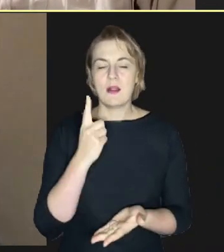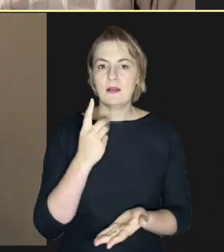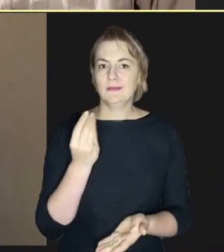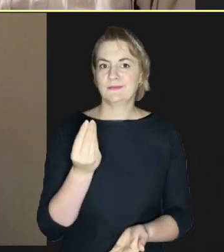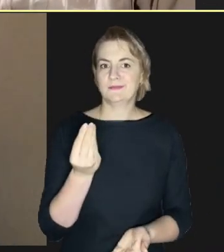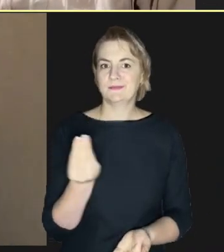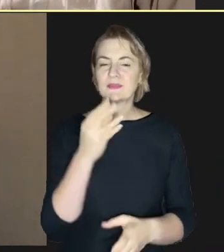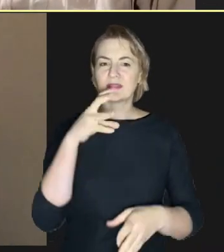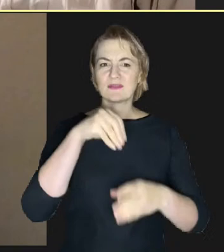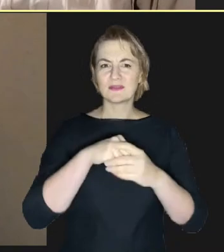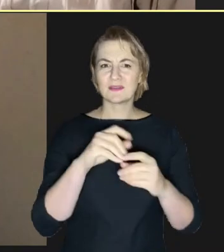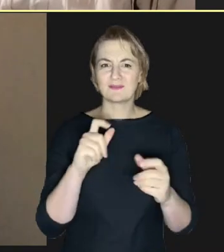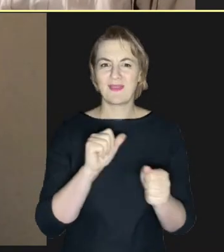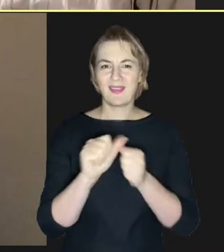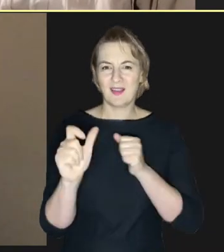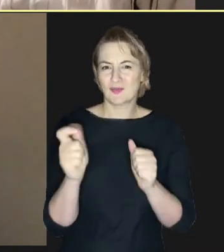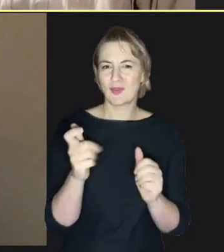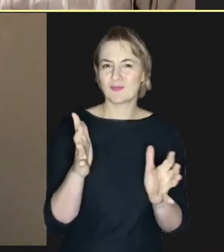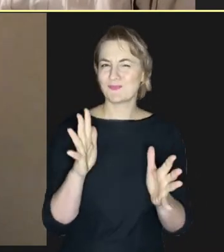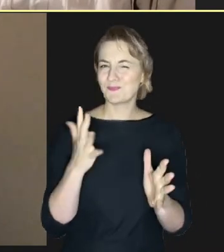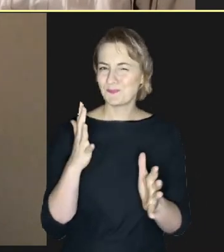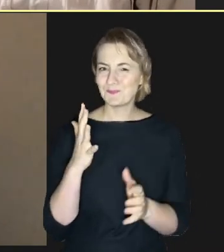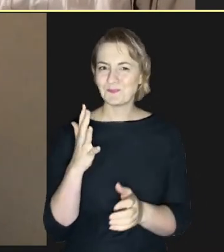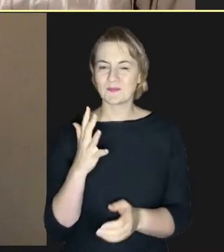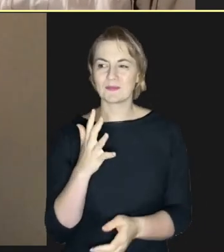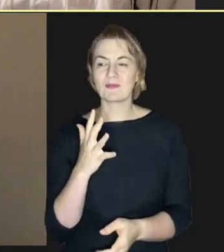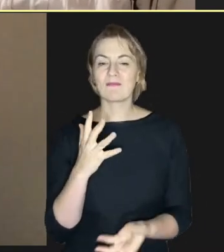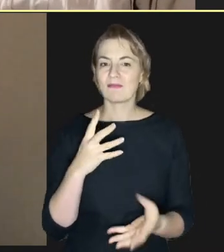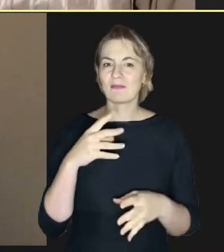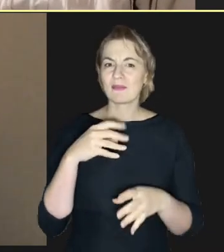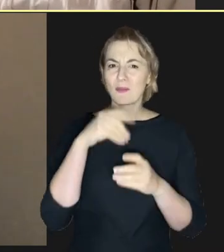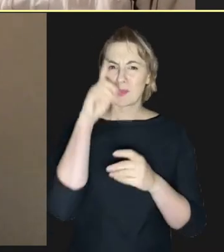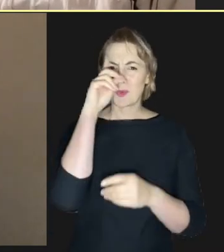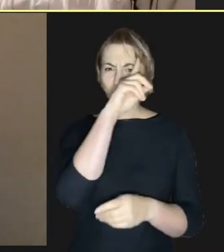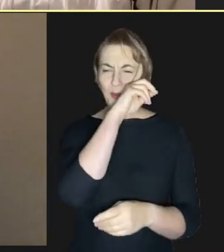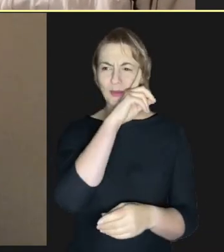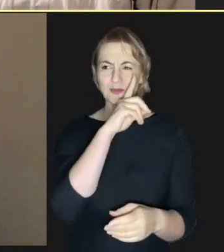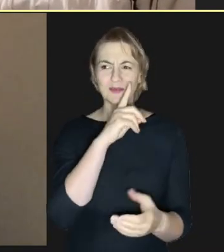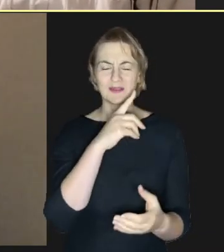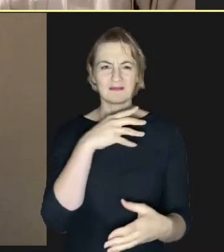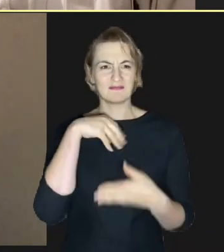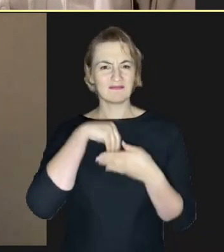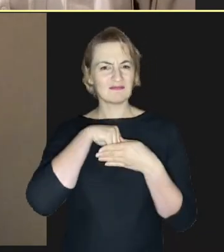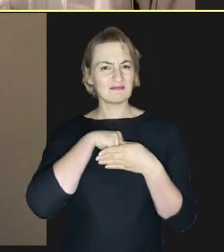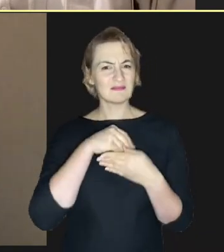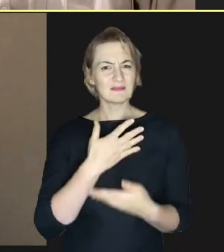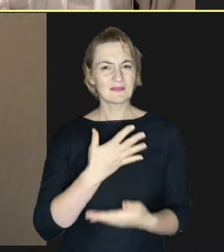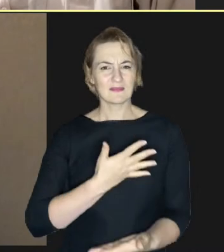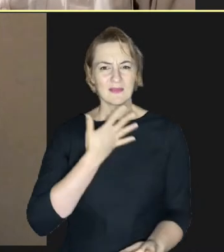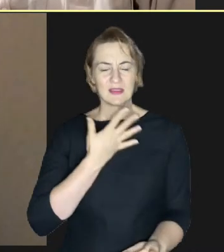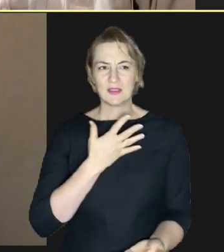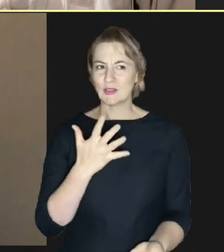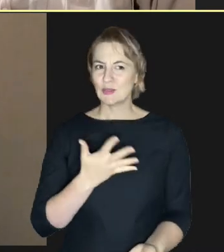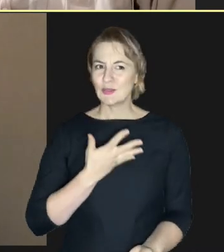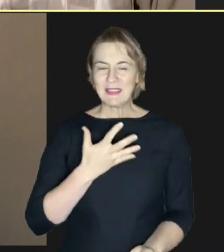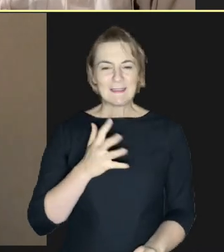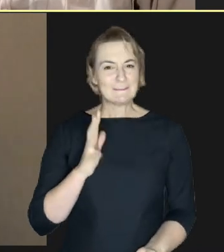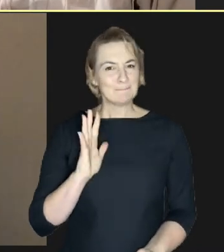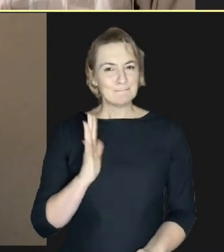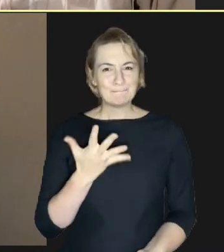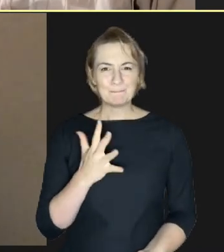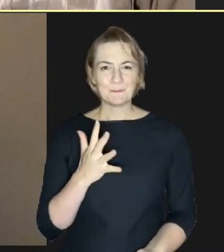niepokojącego, zarówno z nami, w sensie takim, w sensie ludzkiej kondycji naszego człowieczeństwa, i też dzieje